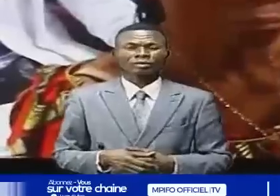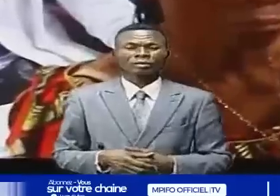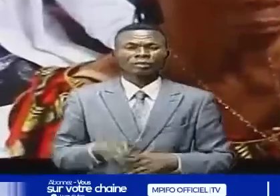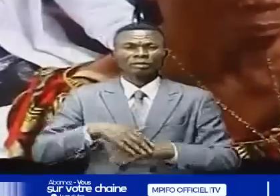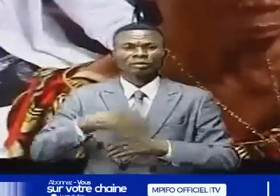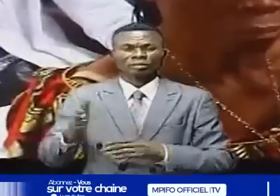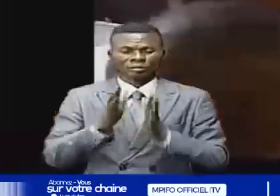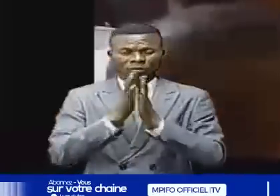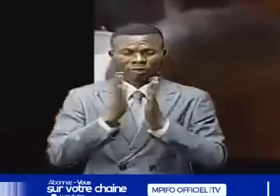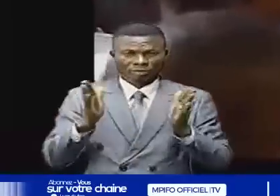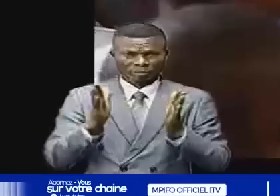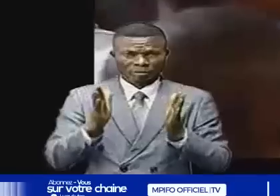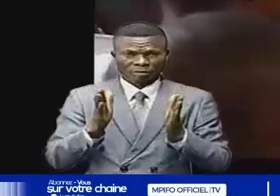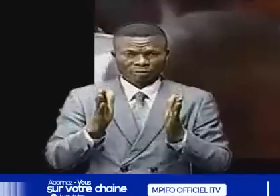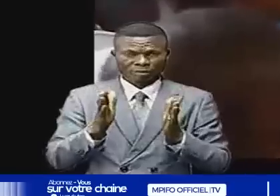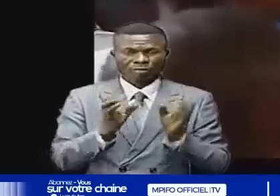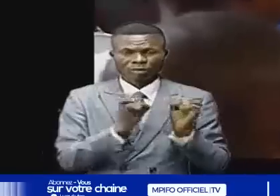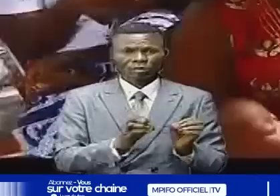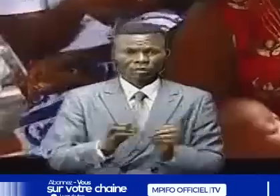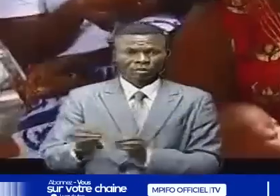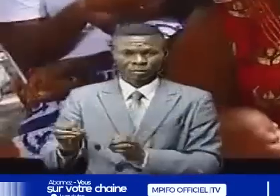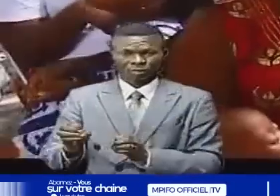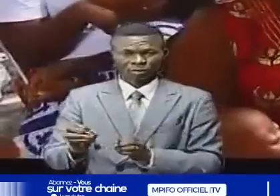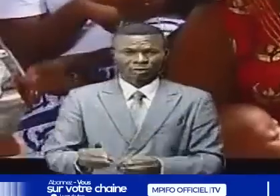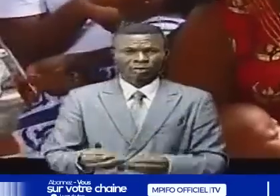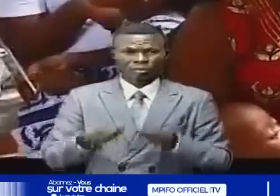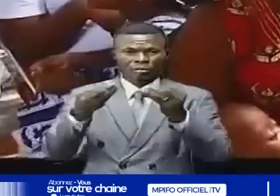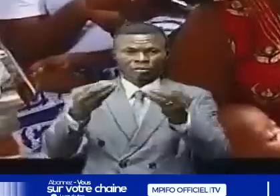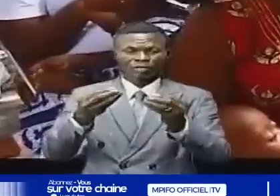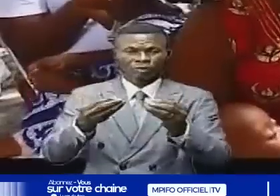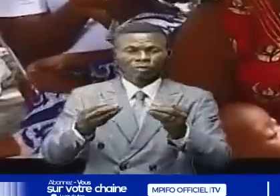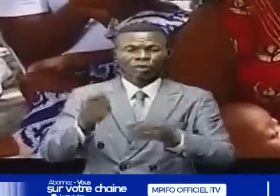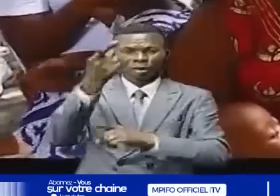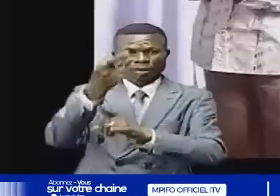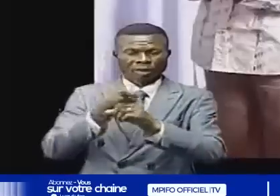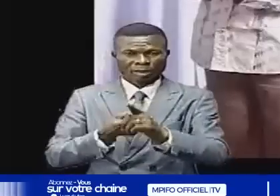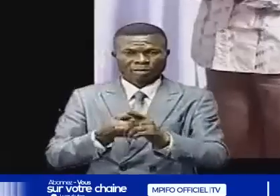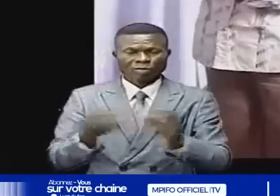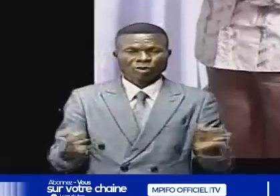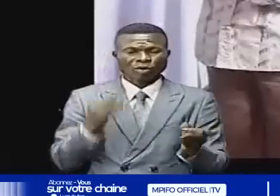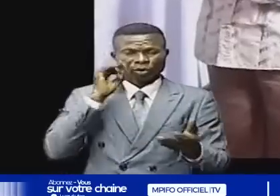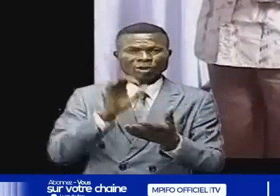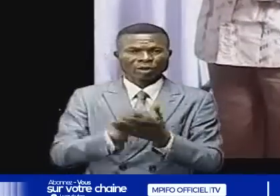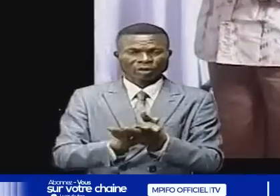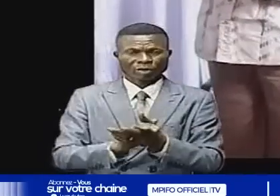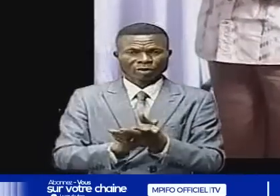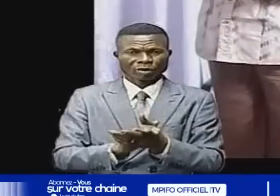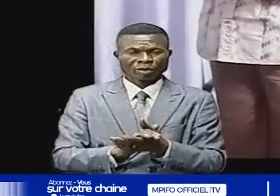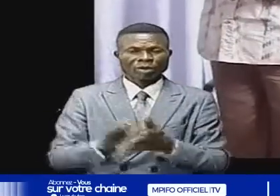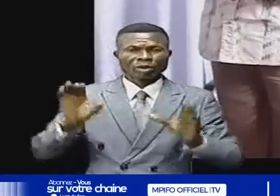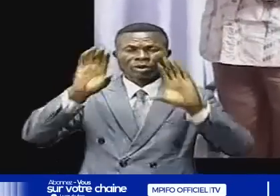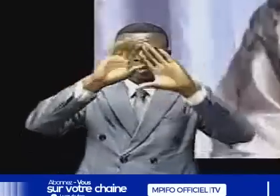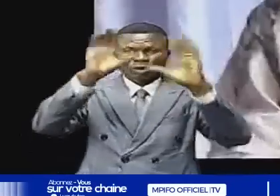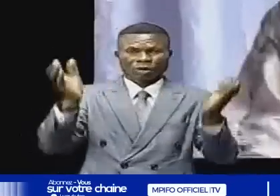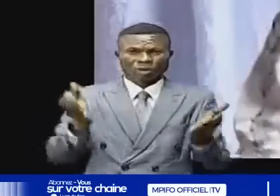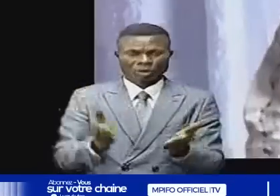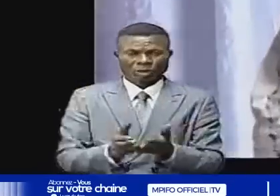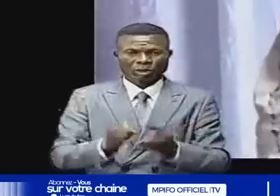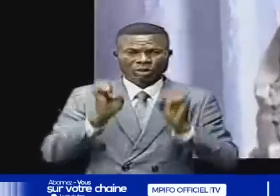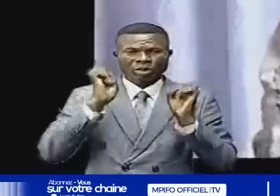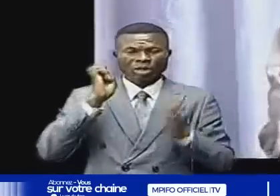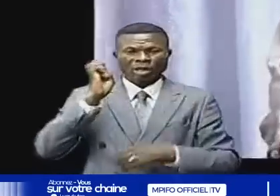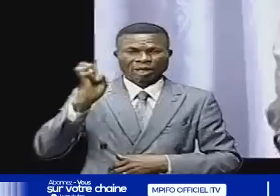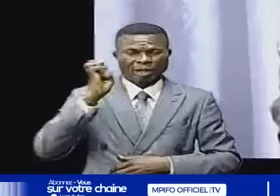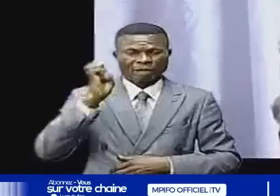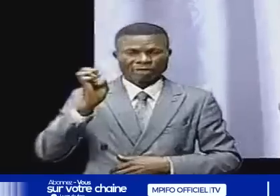ce culte œcuménique organisé pour remettre ces mois dédiés à la femme entre le mai de Dieu par la communauté évangélique de l'église